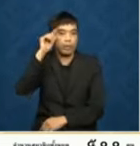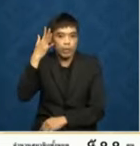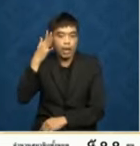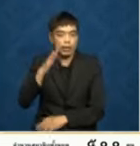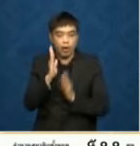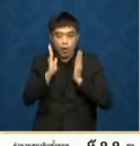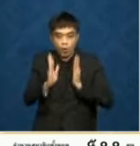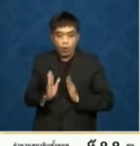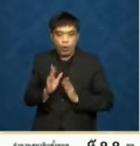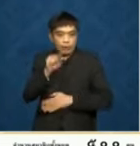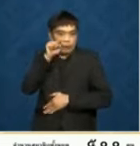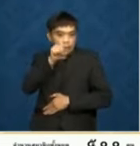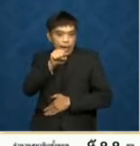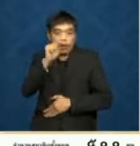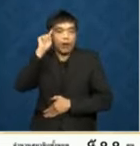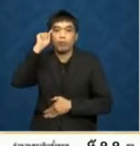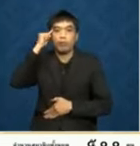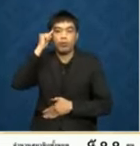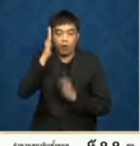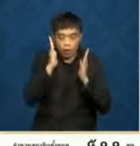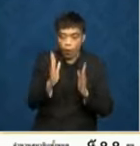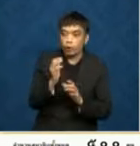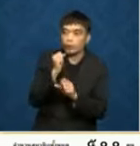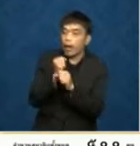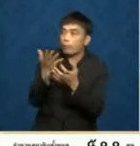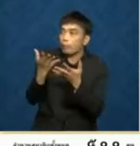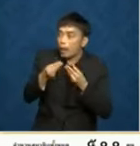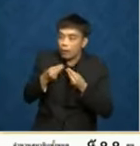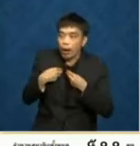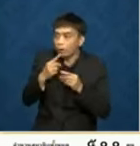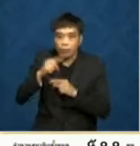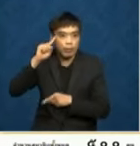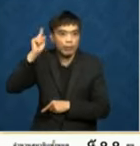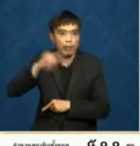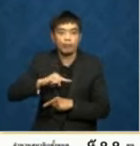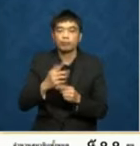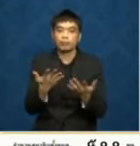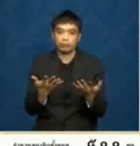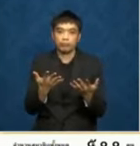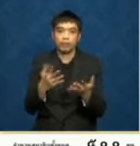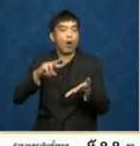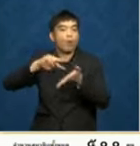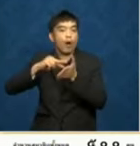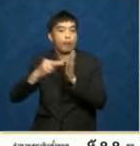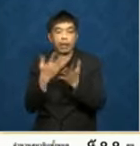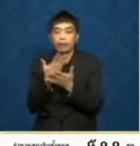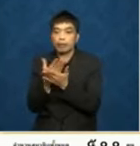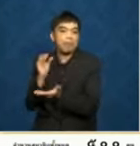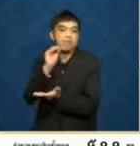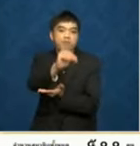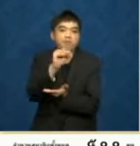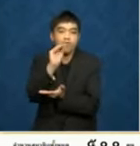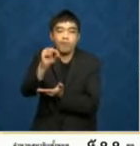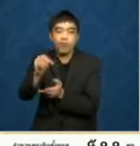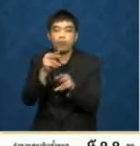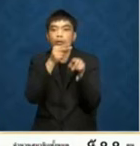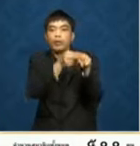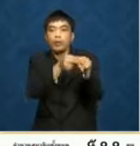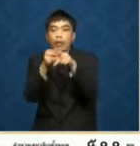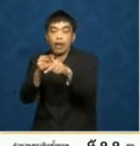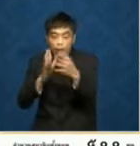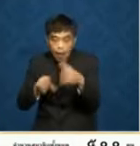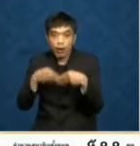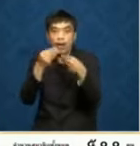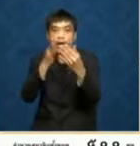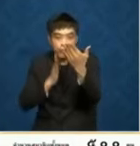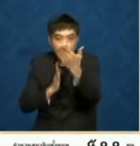กไม่รู้เรื่องคนทำกไปต่อไม่เป็นสุดท้ายเอาจะโนงบปมาณลงไปแล้วหวังวามันจะประสบความส